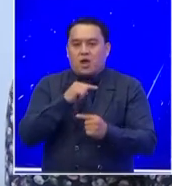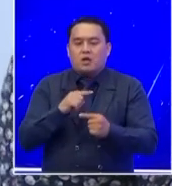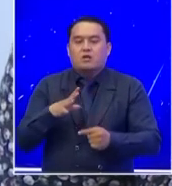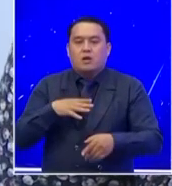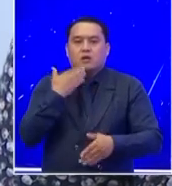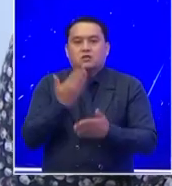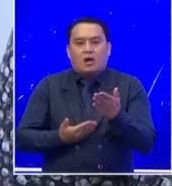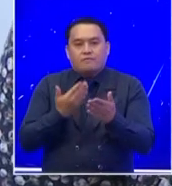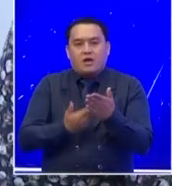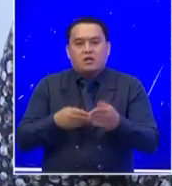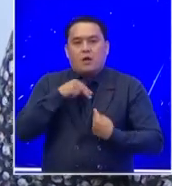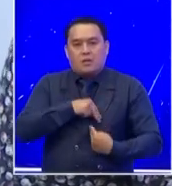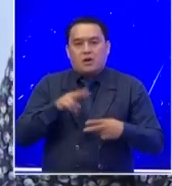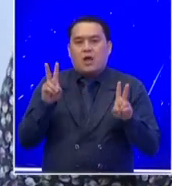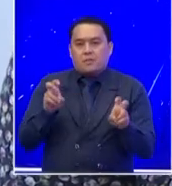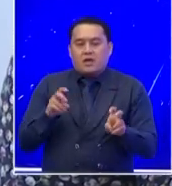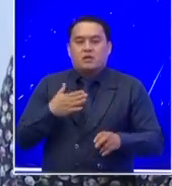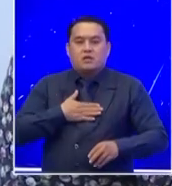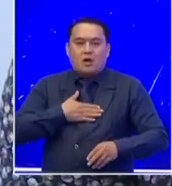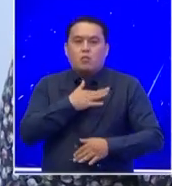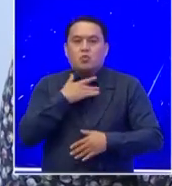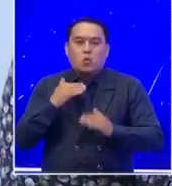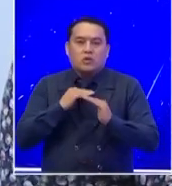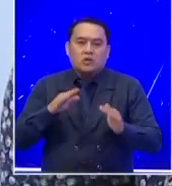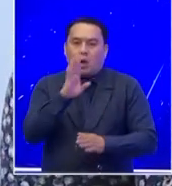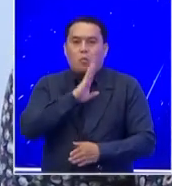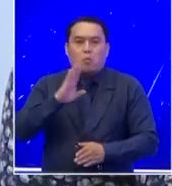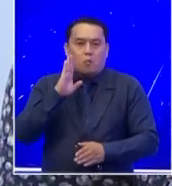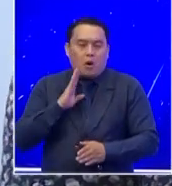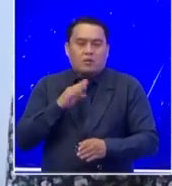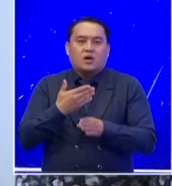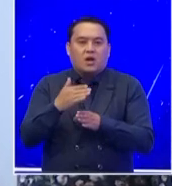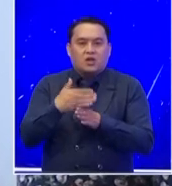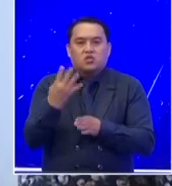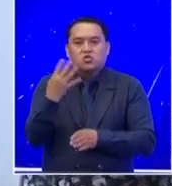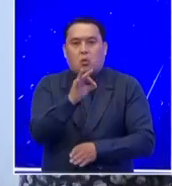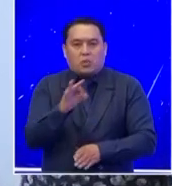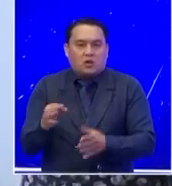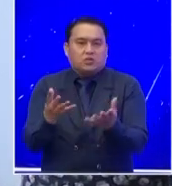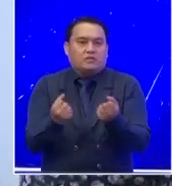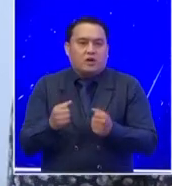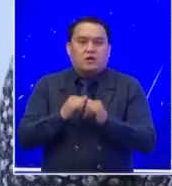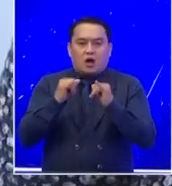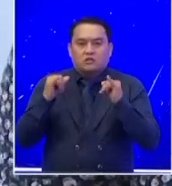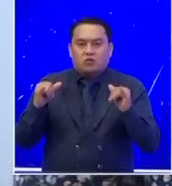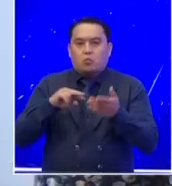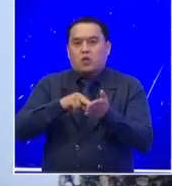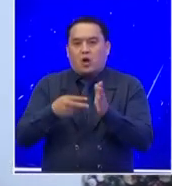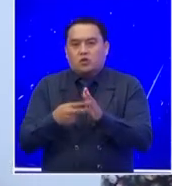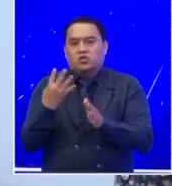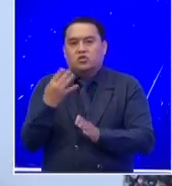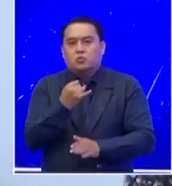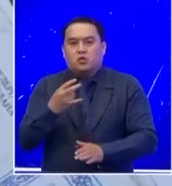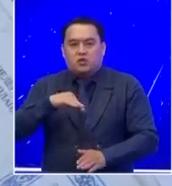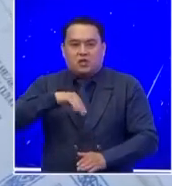Мне посоветовали программу «Еңбек». Так как я являюсь многодетной матерью, мне доступен кредит под 4%. Для развития дела планирую взять 4